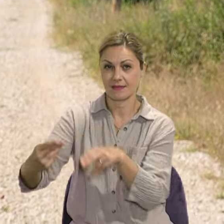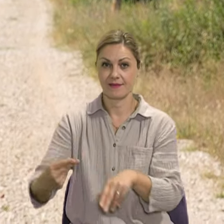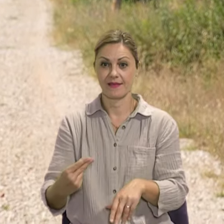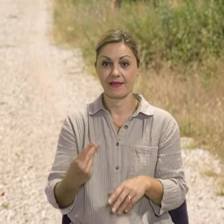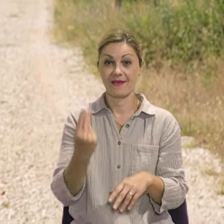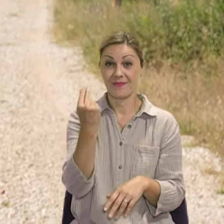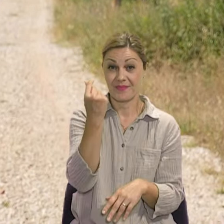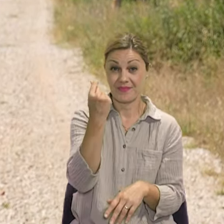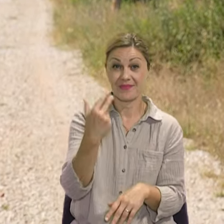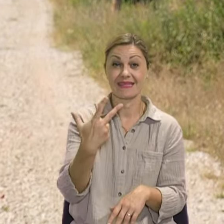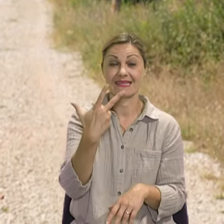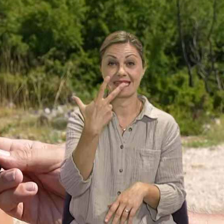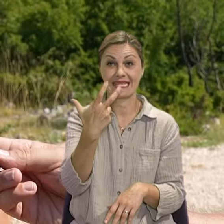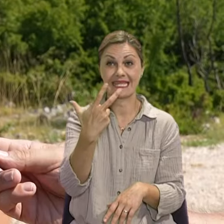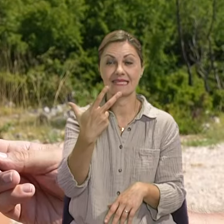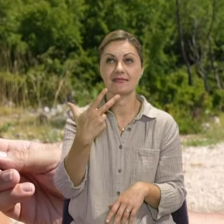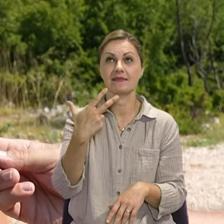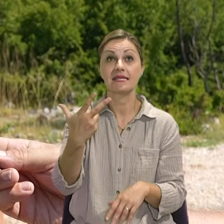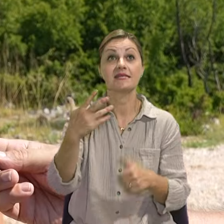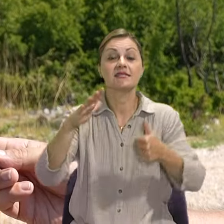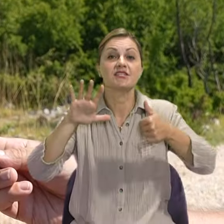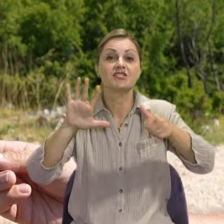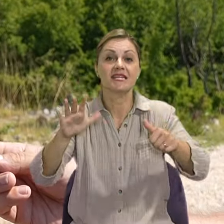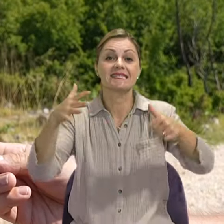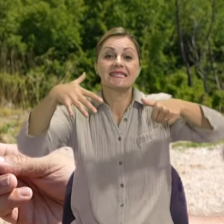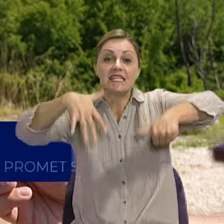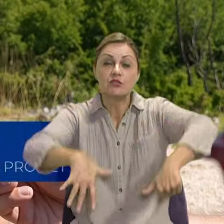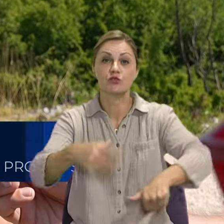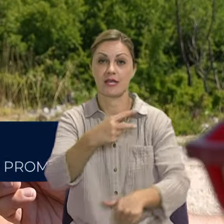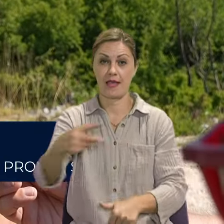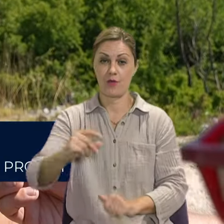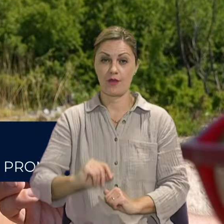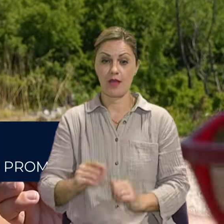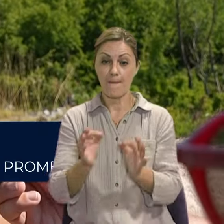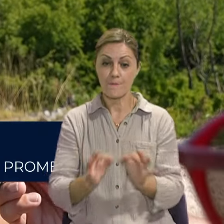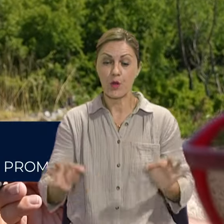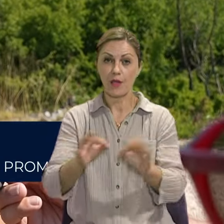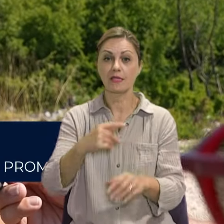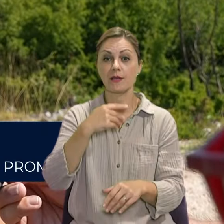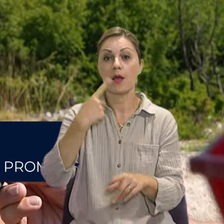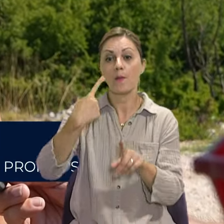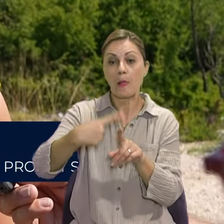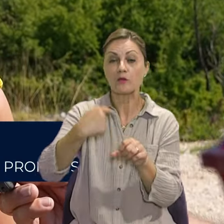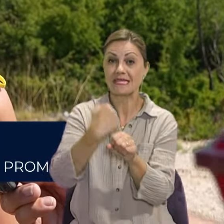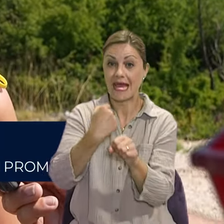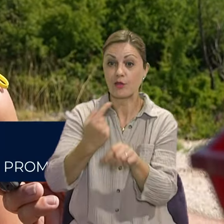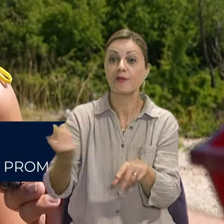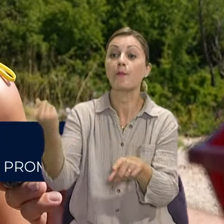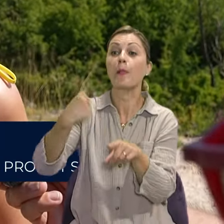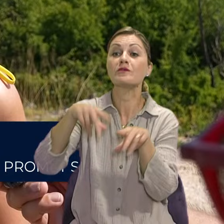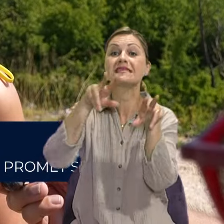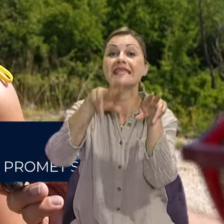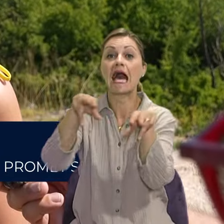županija. Vrijednost projekta je 36.000 eura, što uključuje izvođenje radova, projekt i